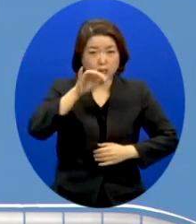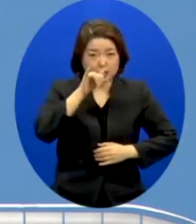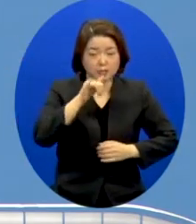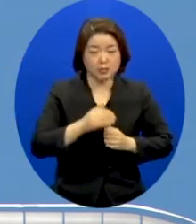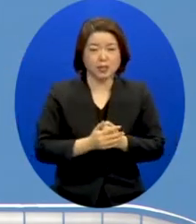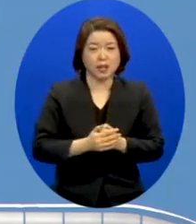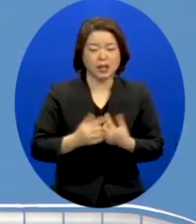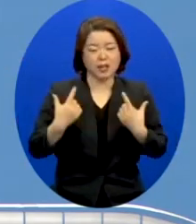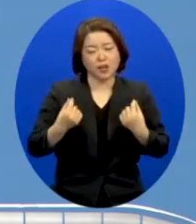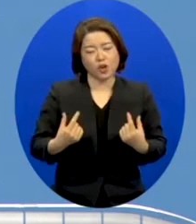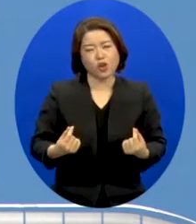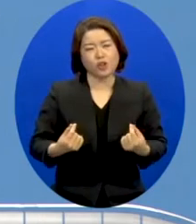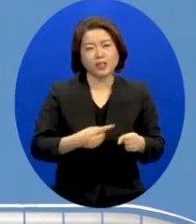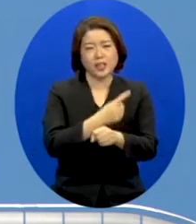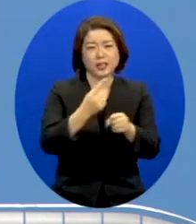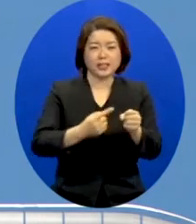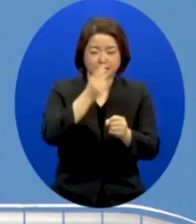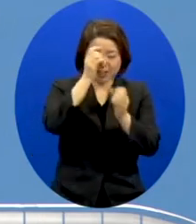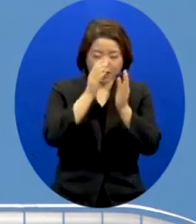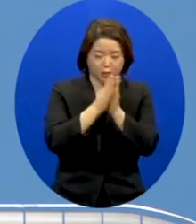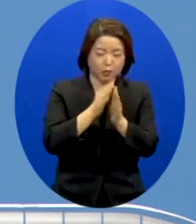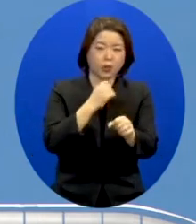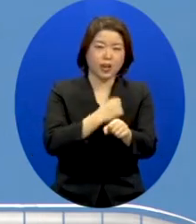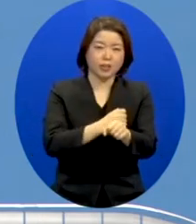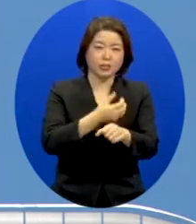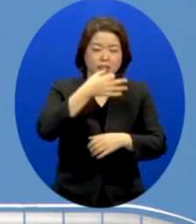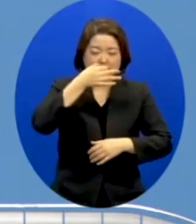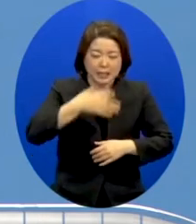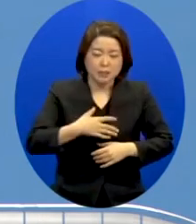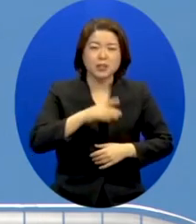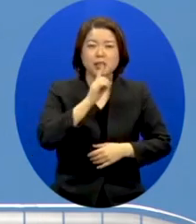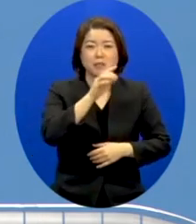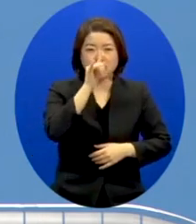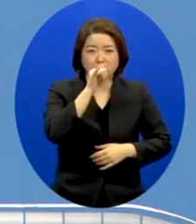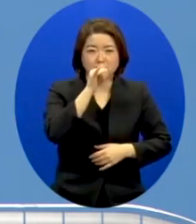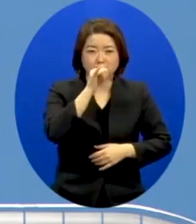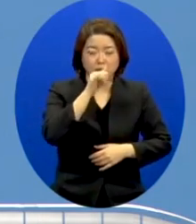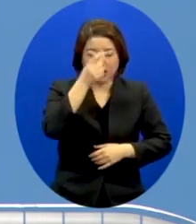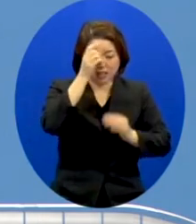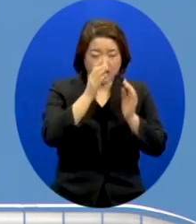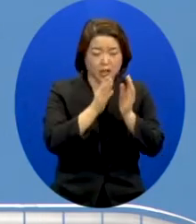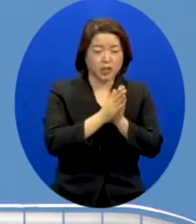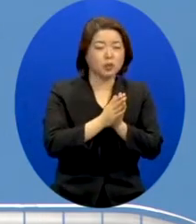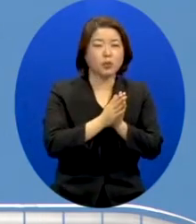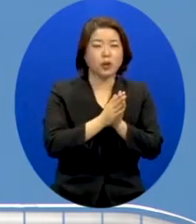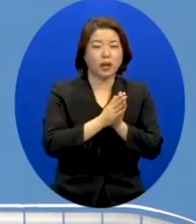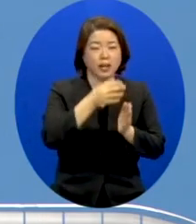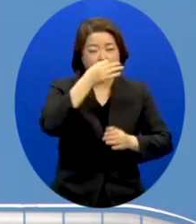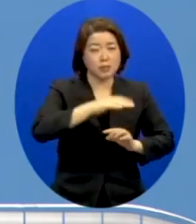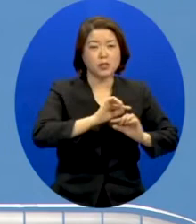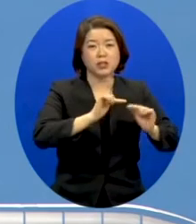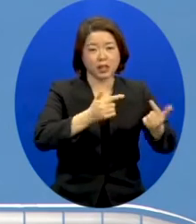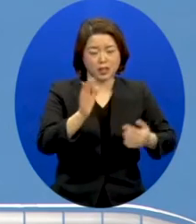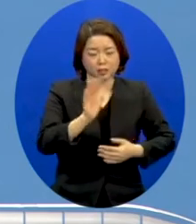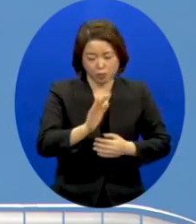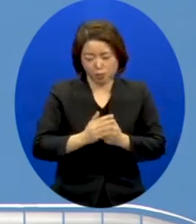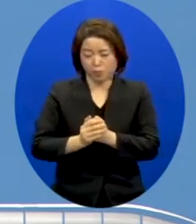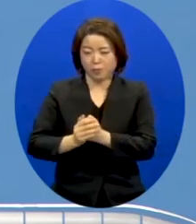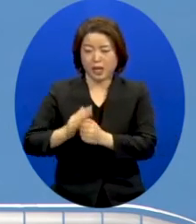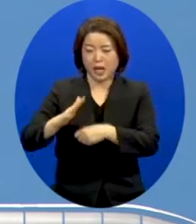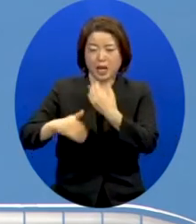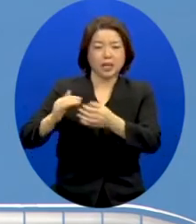기도하는 거 힘들다고 하는 분들이 있으세요 그것은 기도가 힘든게 아니에요 사랑의 문제가 생긴 겁니다